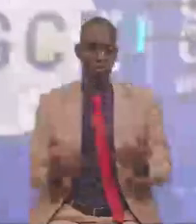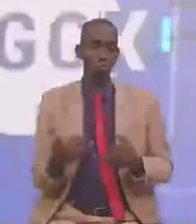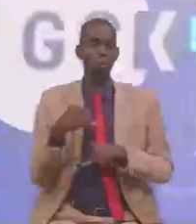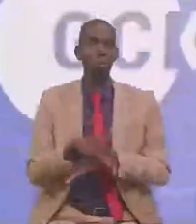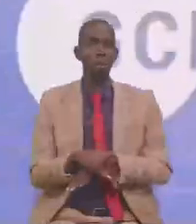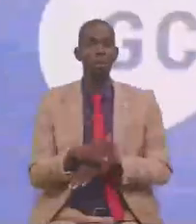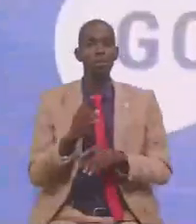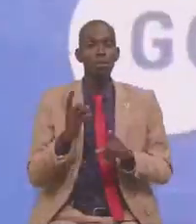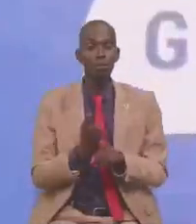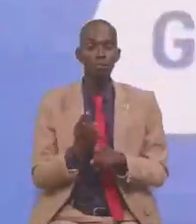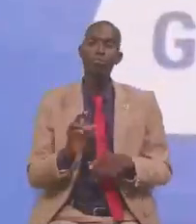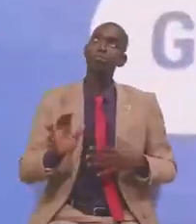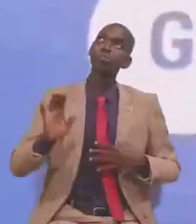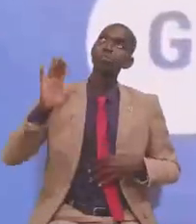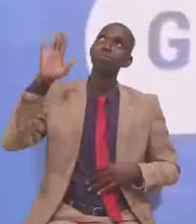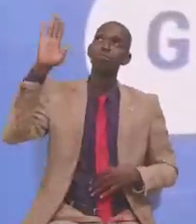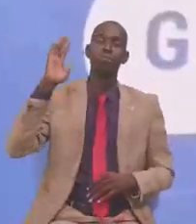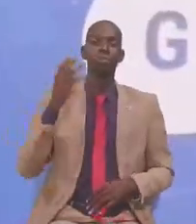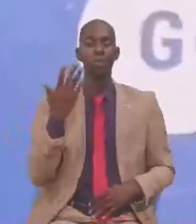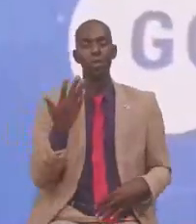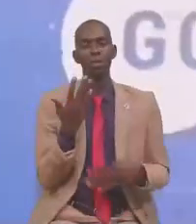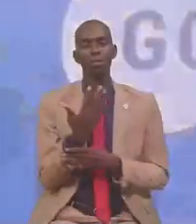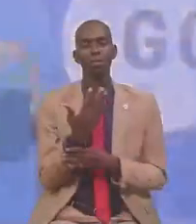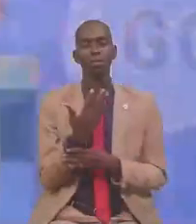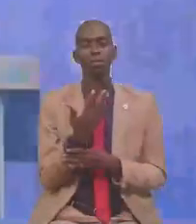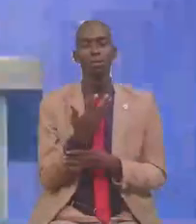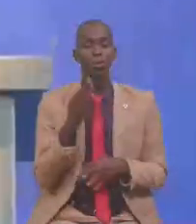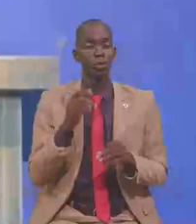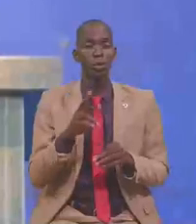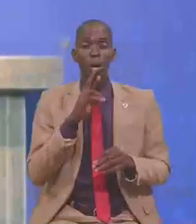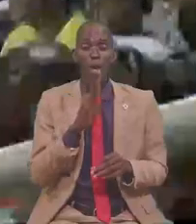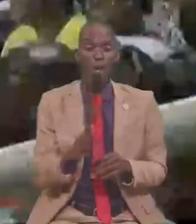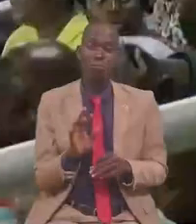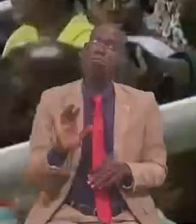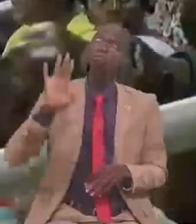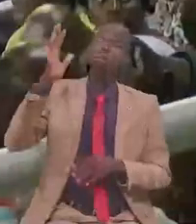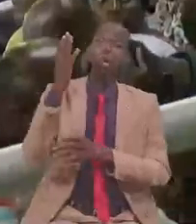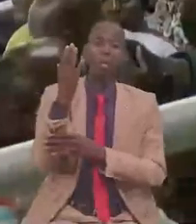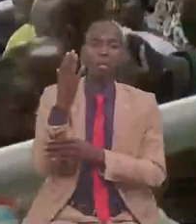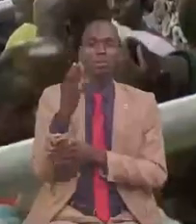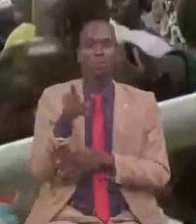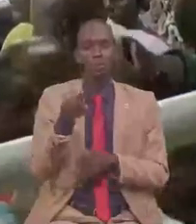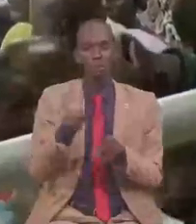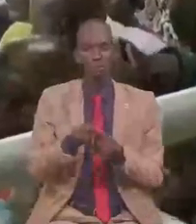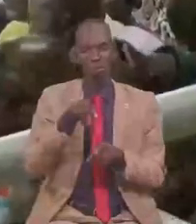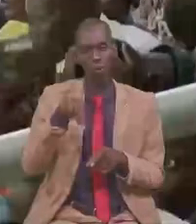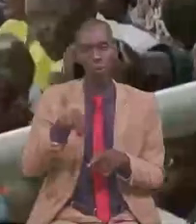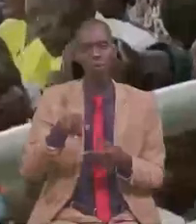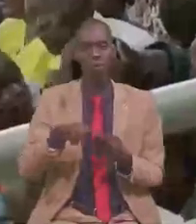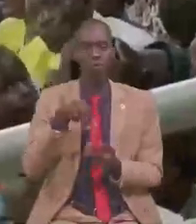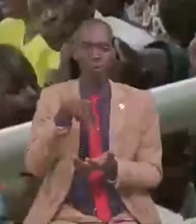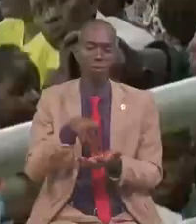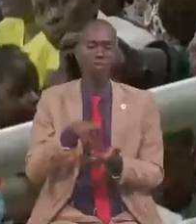main là. Si tu lèves la main, que le Seigneur te bénisse, il faut faire le pas suivant pour te